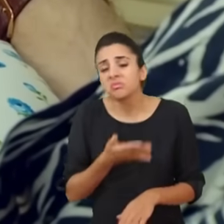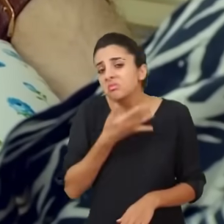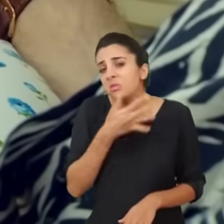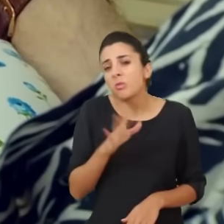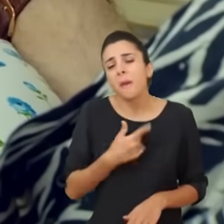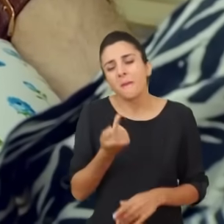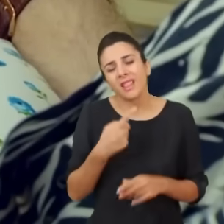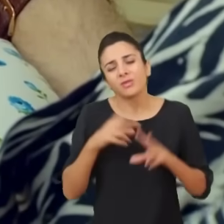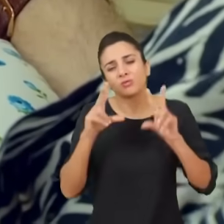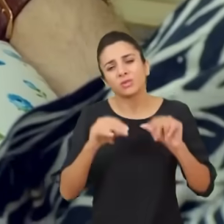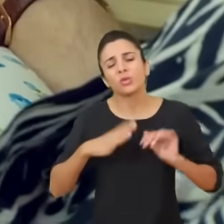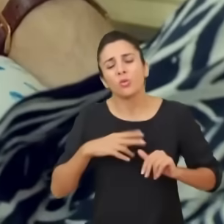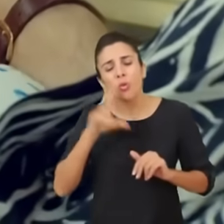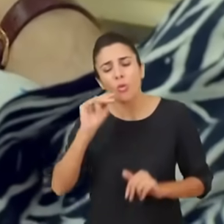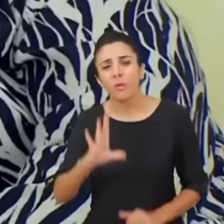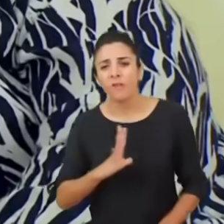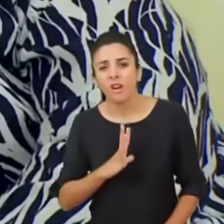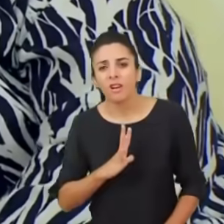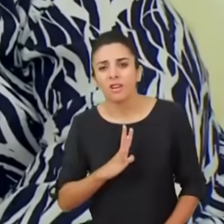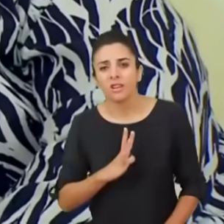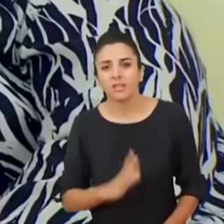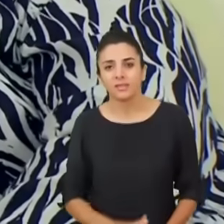Bilmem, biraz daha uyurum herhalde. Uykum var ya.